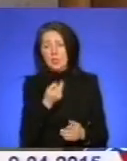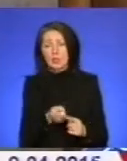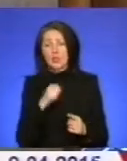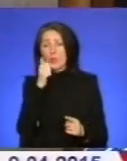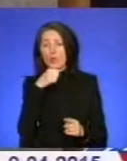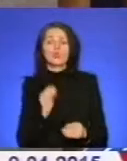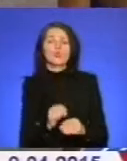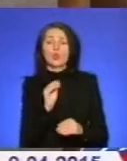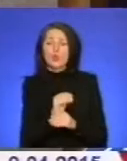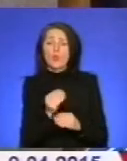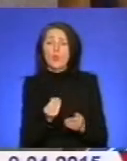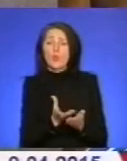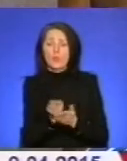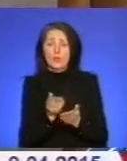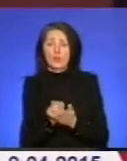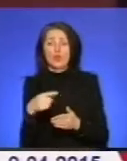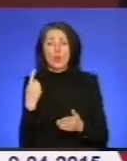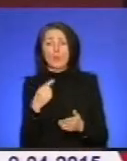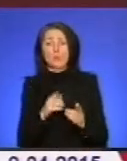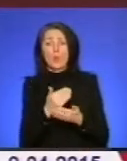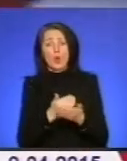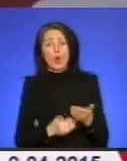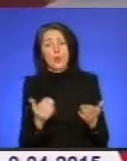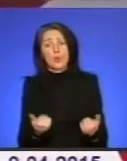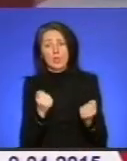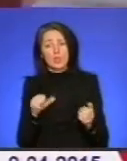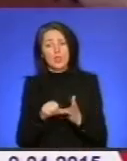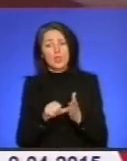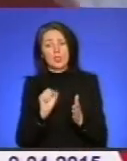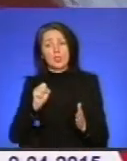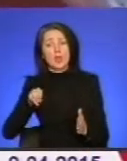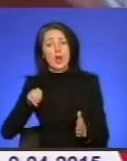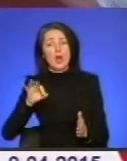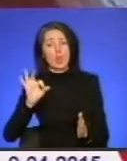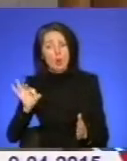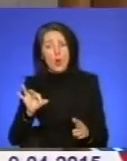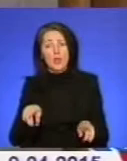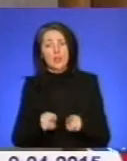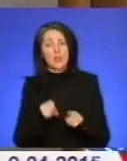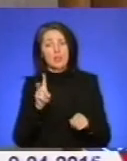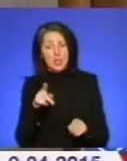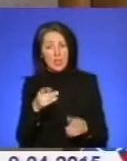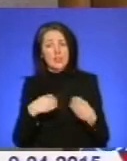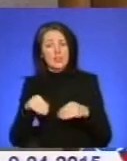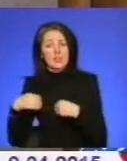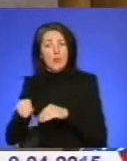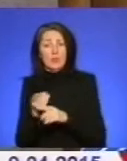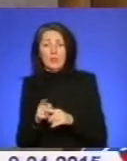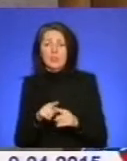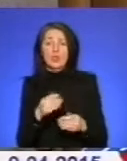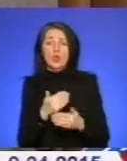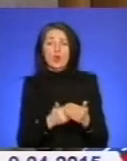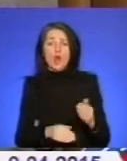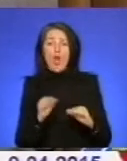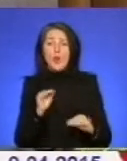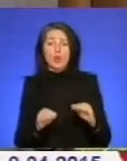додатково профінансують обласну програму підтримки учасників АТО та членів їхніх сімей. В цій програмі,